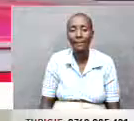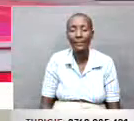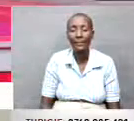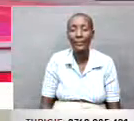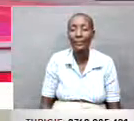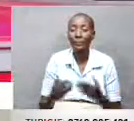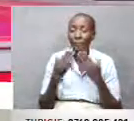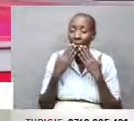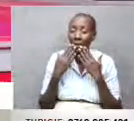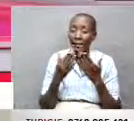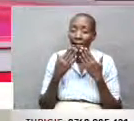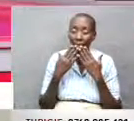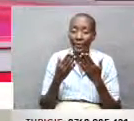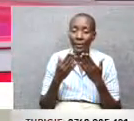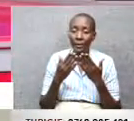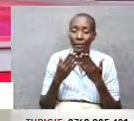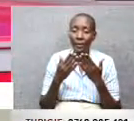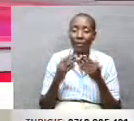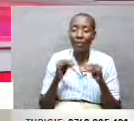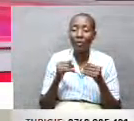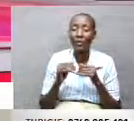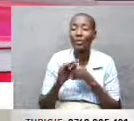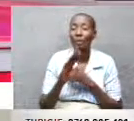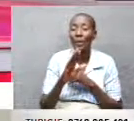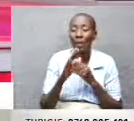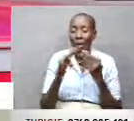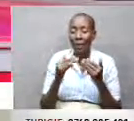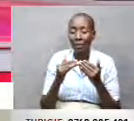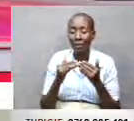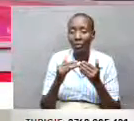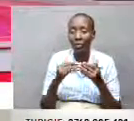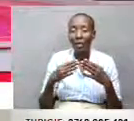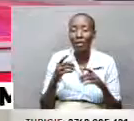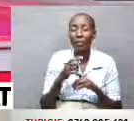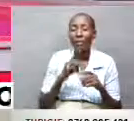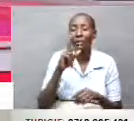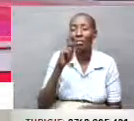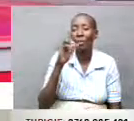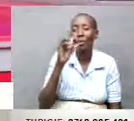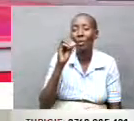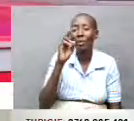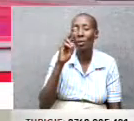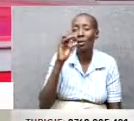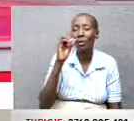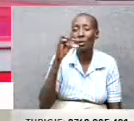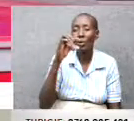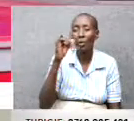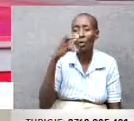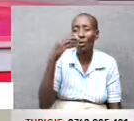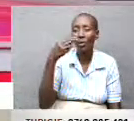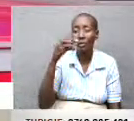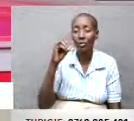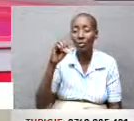Shukran Zipora Siokau kwa taarifa hiyo. Kwingineko ni kwamba wakazi wa Korogosho hii leo wameamkia kisa cha kuhuzunisha